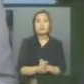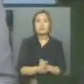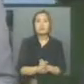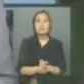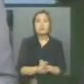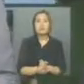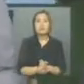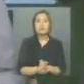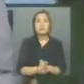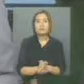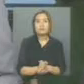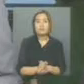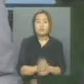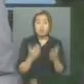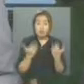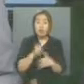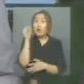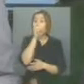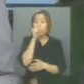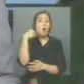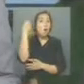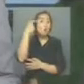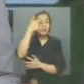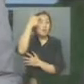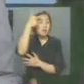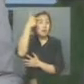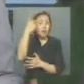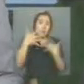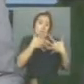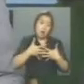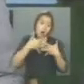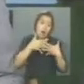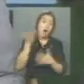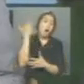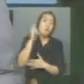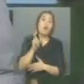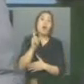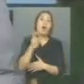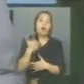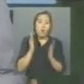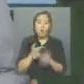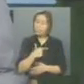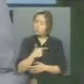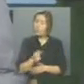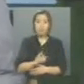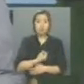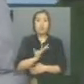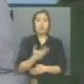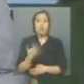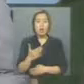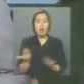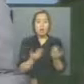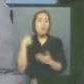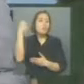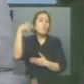ภายหลังจากที่นักร้องดังวินนี่ฮูสตันเสียชีวิตไปเมื่อวานนี้ทำให้ช็อกแฟนเพลงไปทั่วโลกแล้วลูกสาวบับบี้คริส